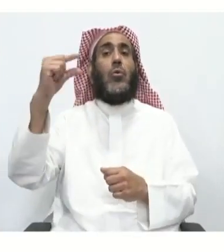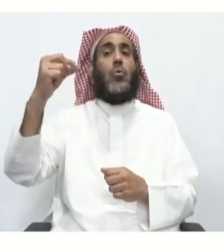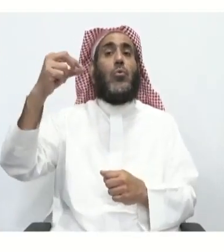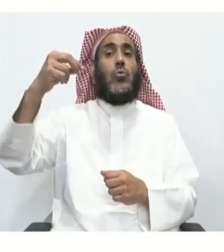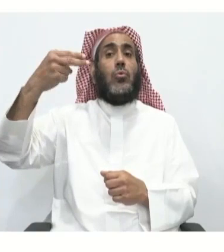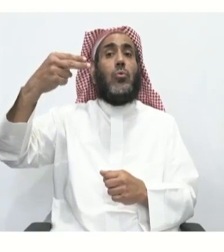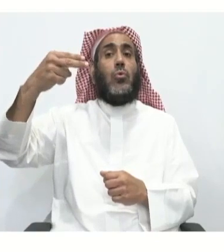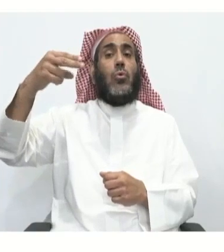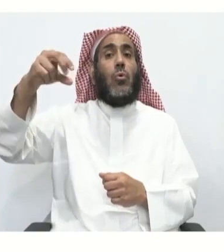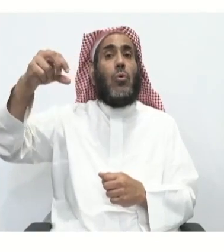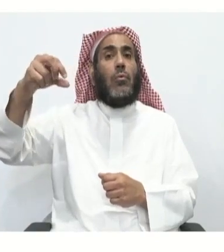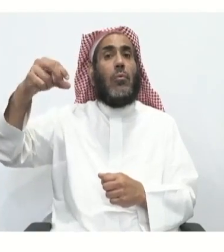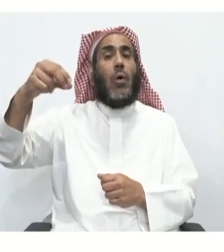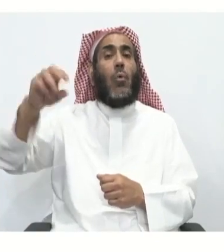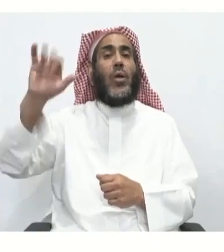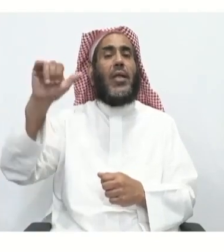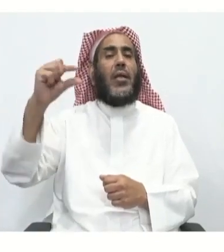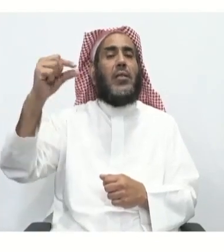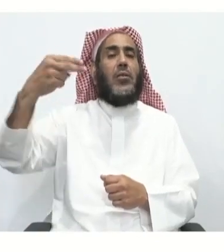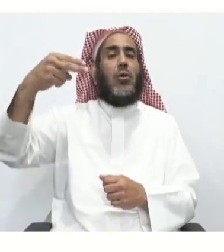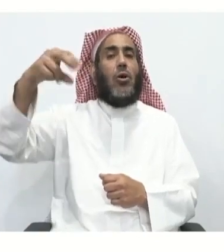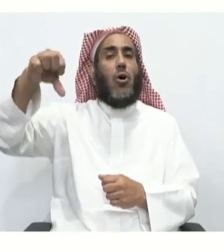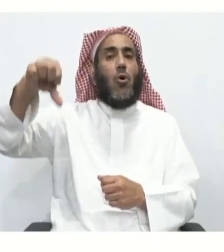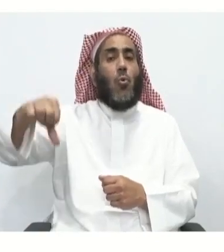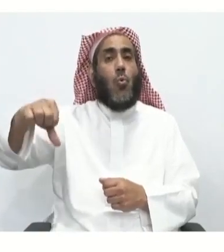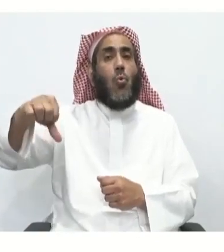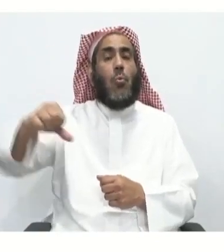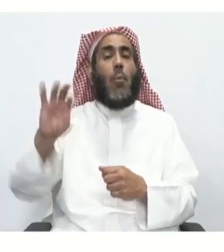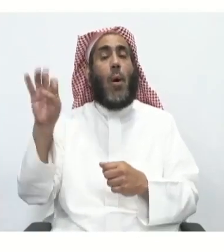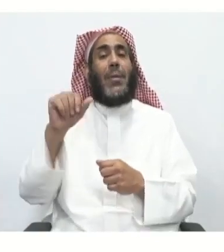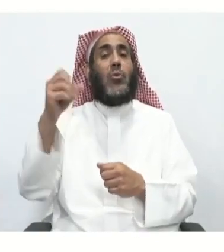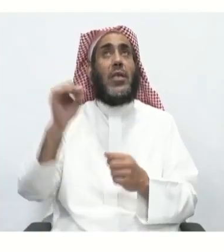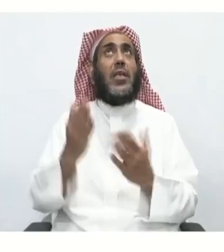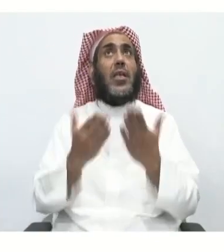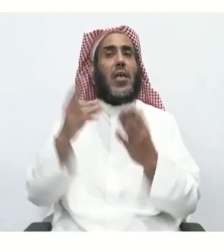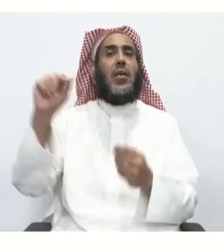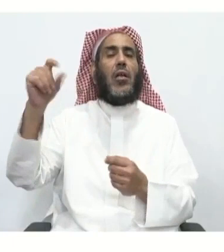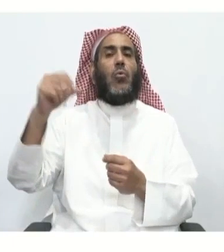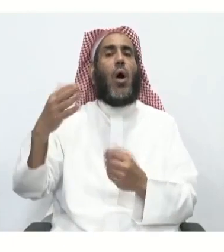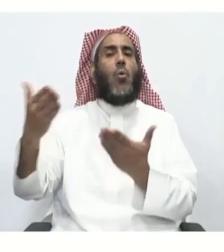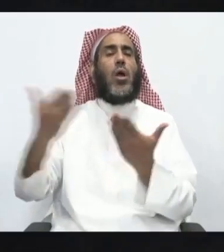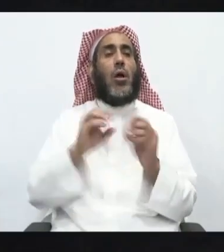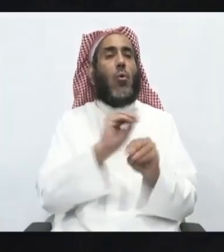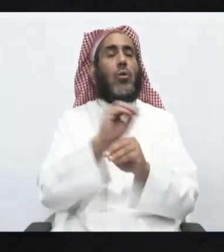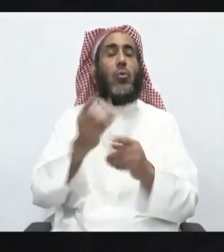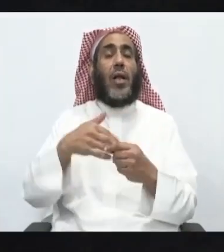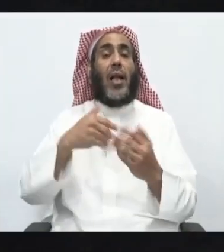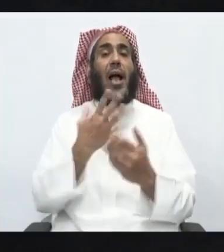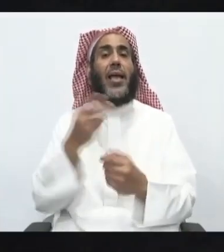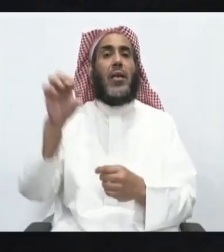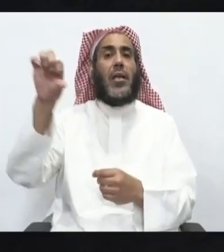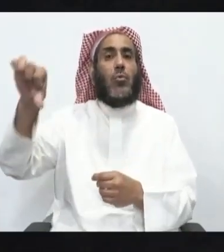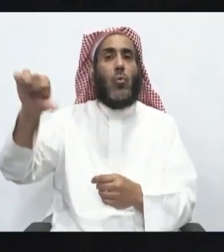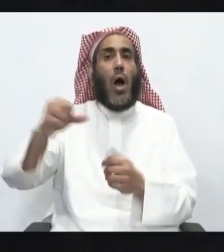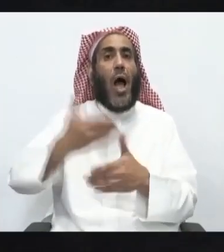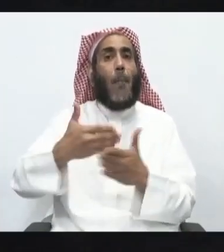هنا هنا او يدعو يدعو محمد يدعو مثلا الى الخير يدعو هنا لا تاتي واو جماعه